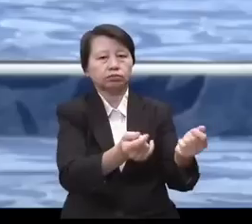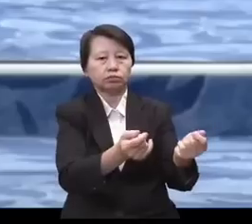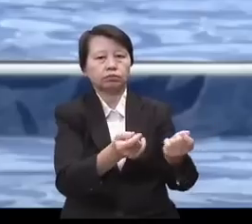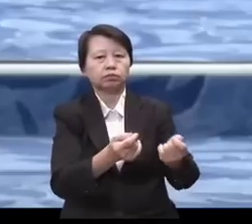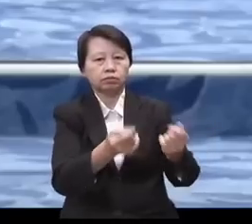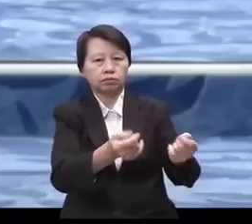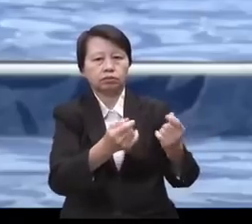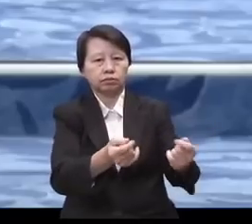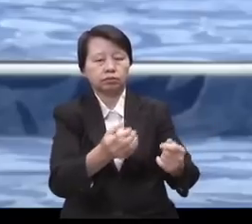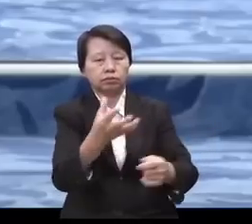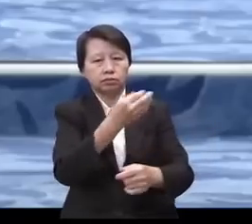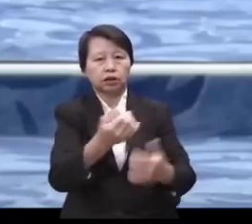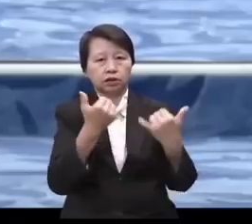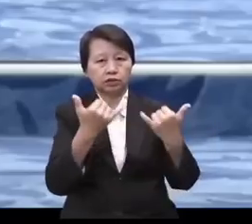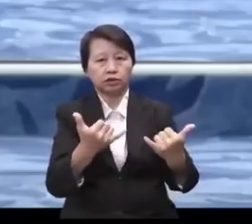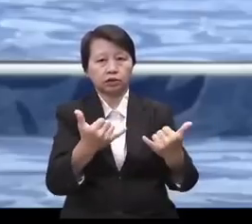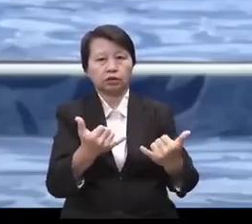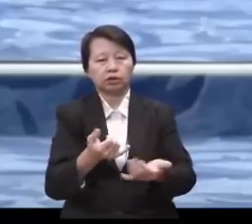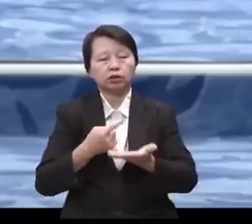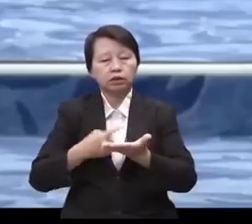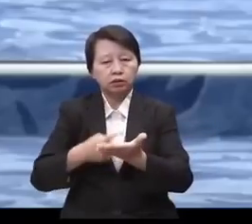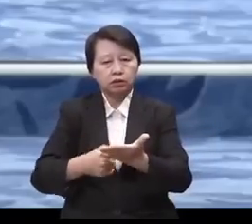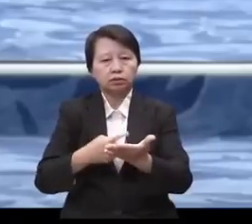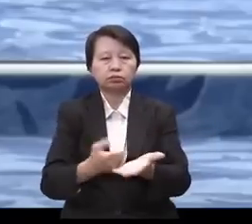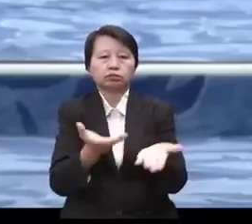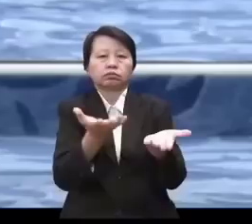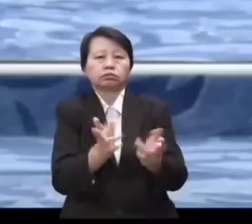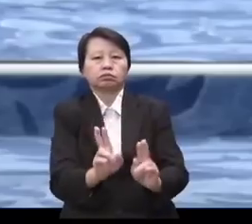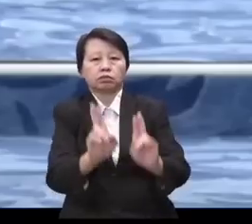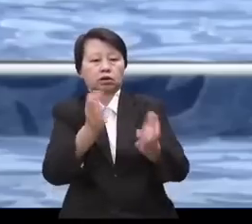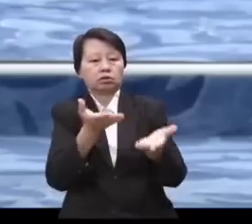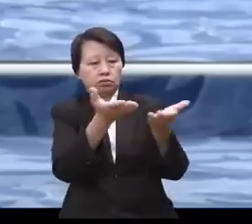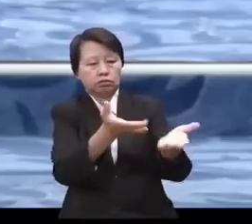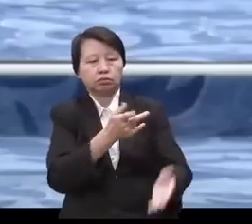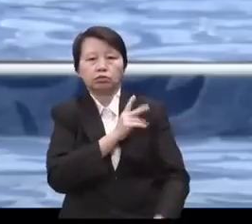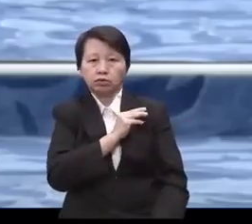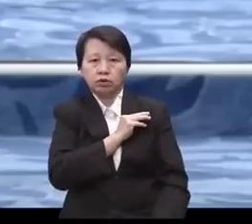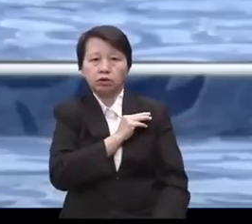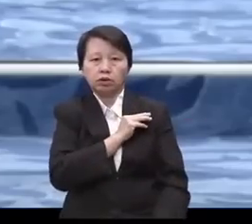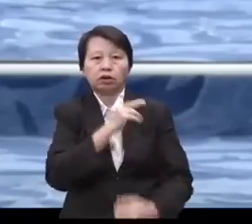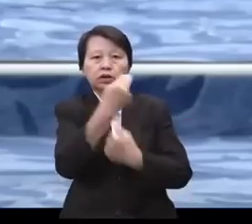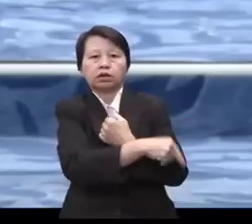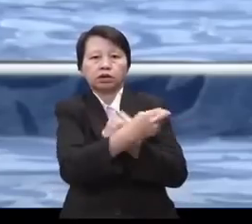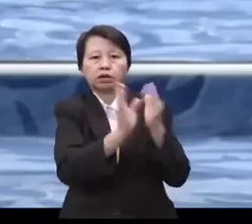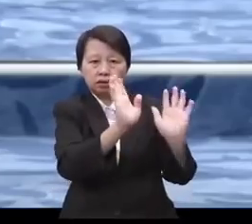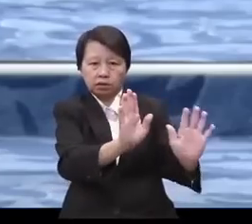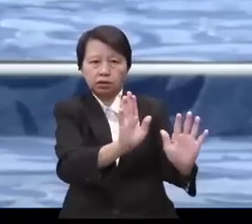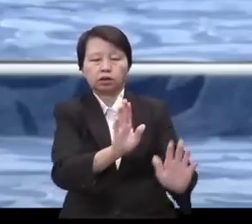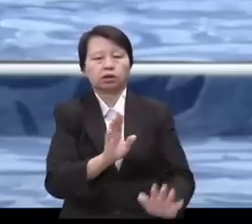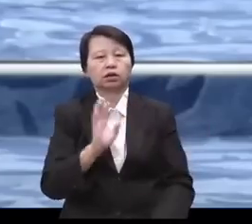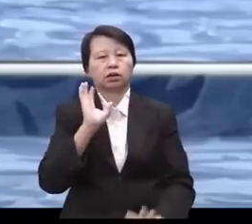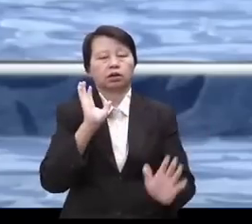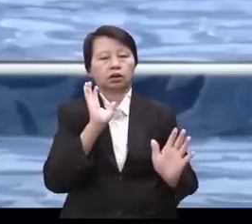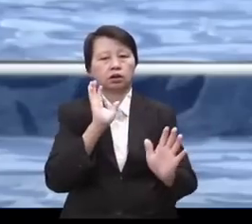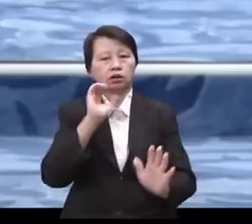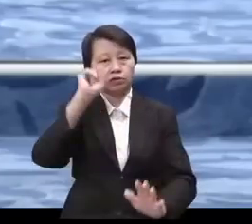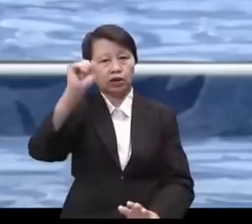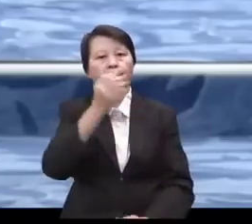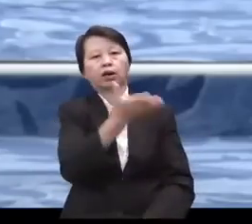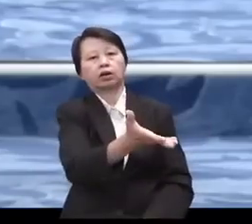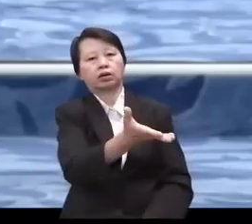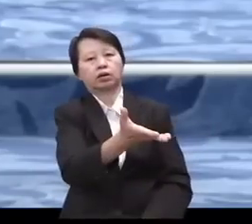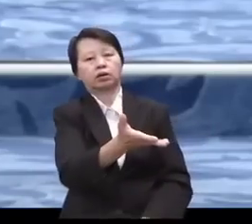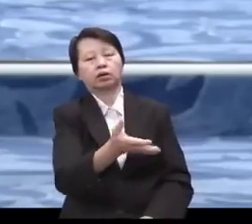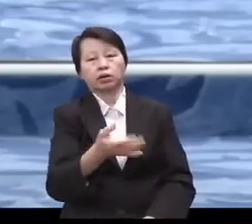ya. Dan sekarang dengan rundingan terserah kepada kementerian dan kerajaan negeri. Tetapi saya ingin